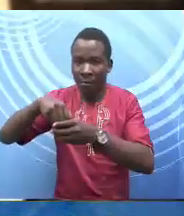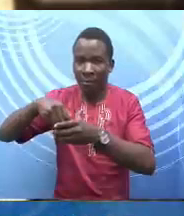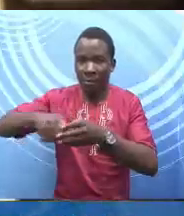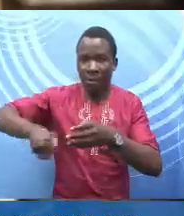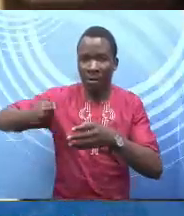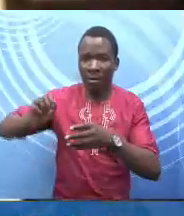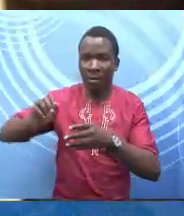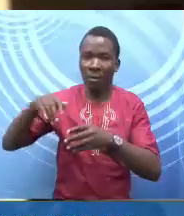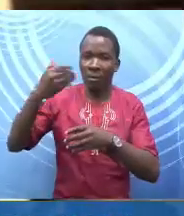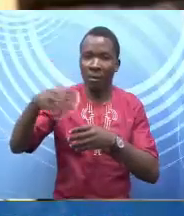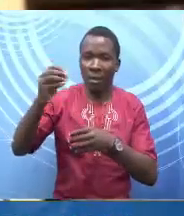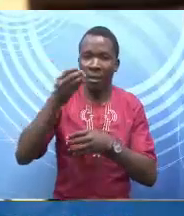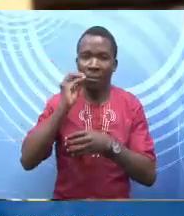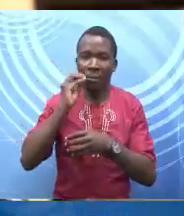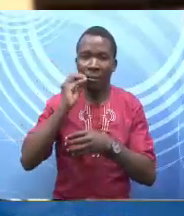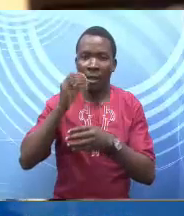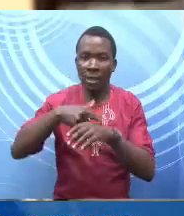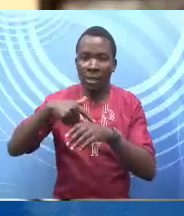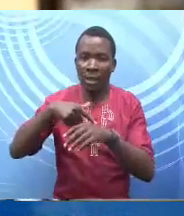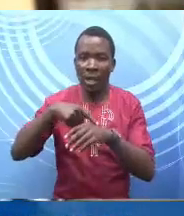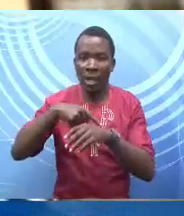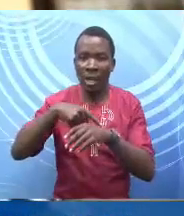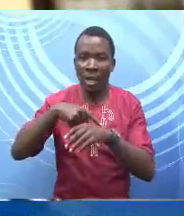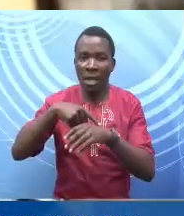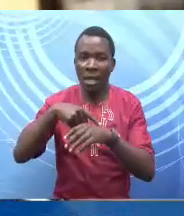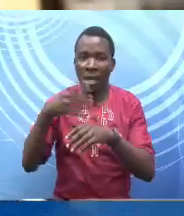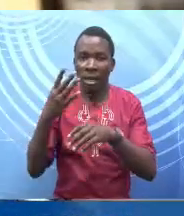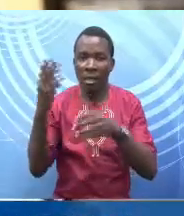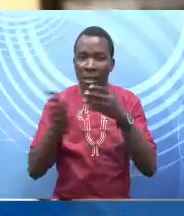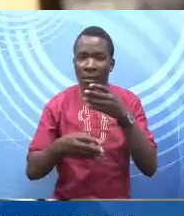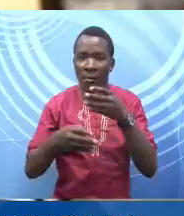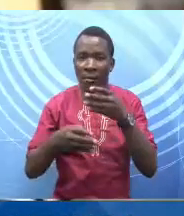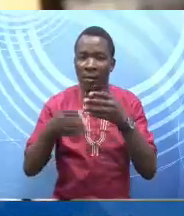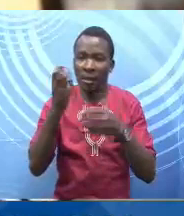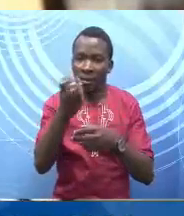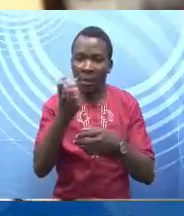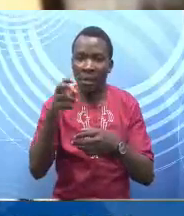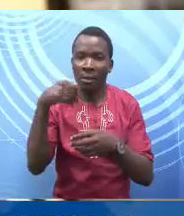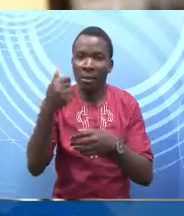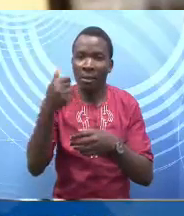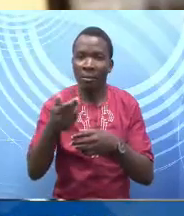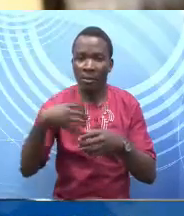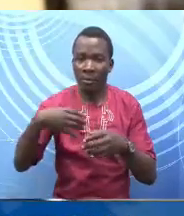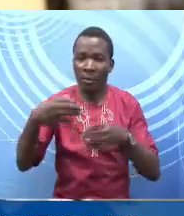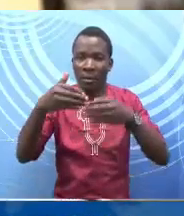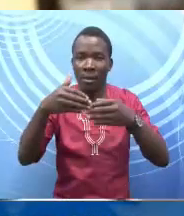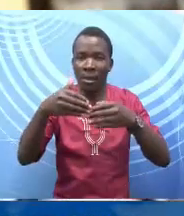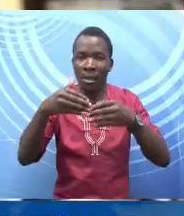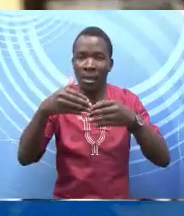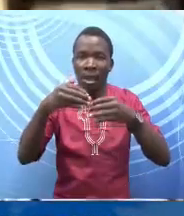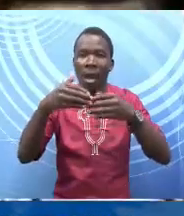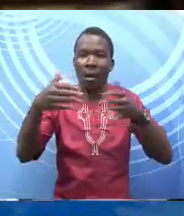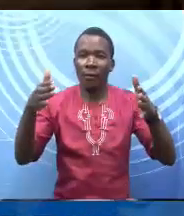n'igice ngiye narakomanze porutaye, ubu Bizuru niwe wankinguriye. Maze kunkingurira